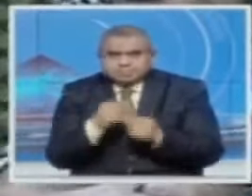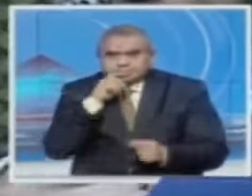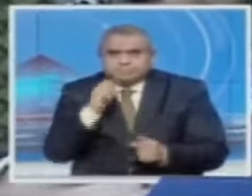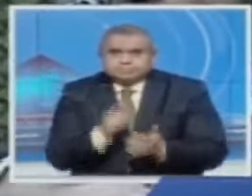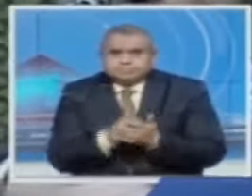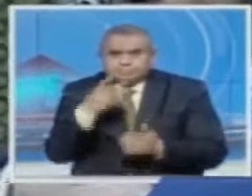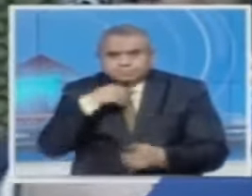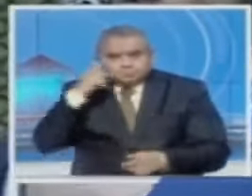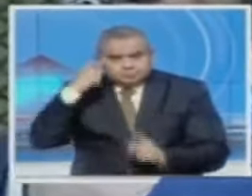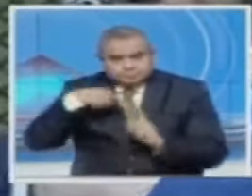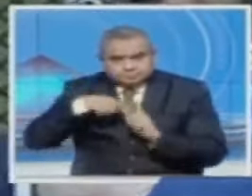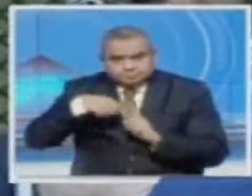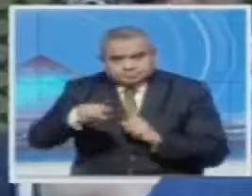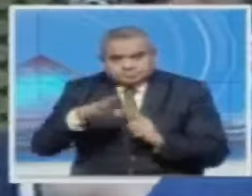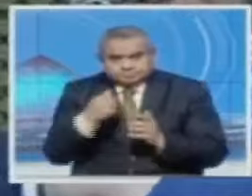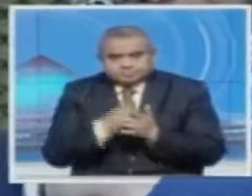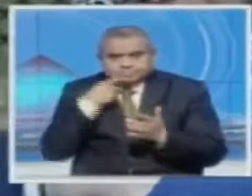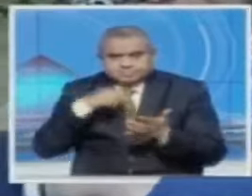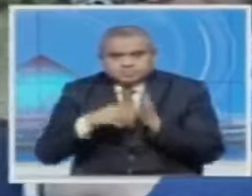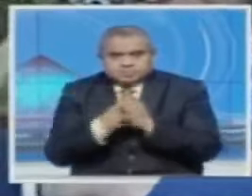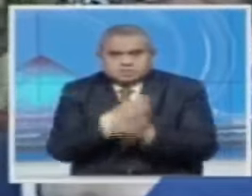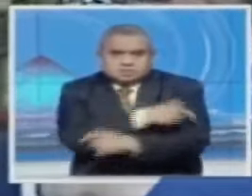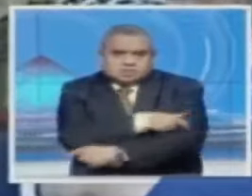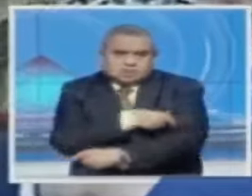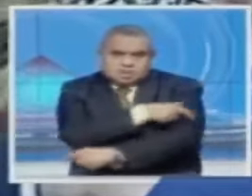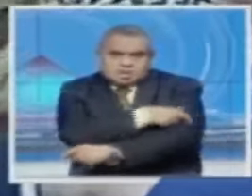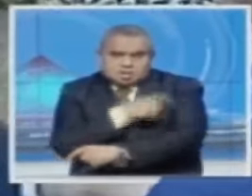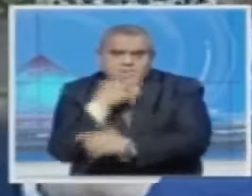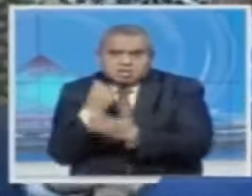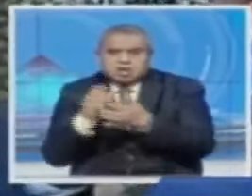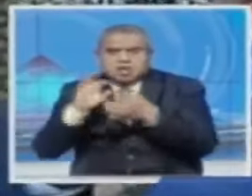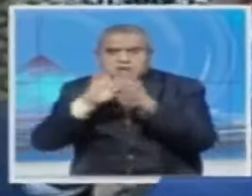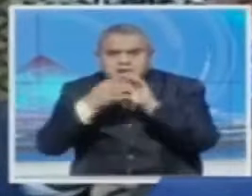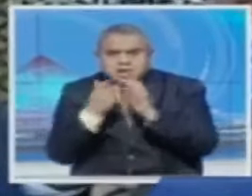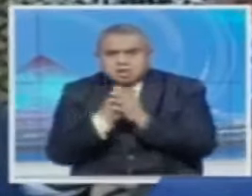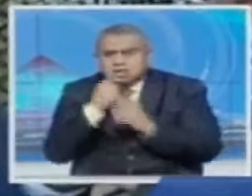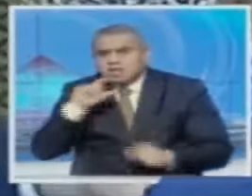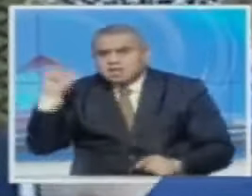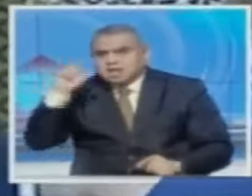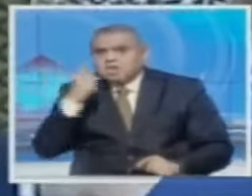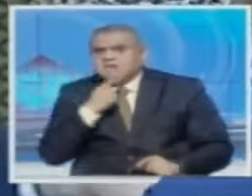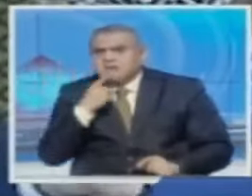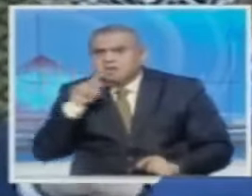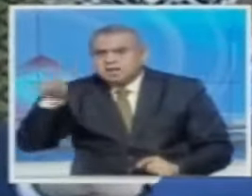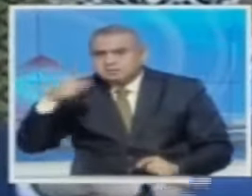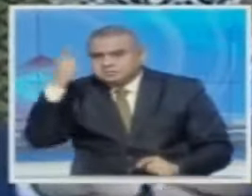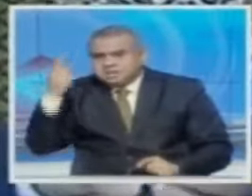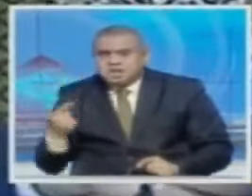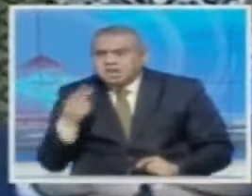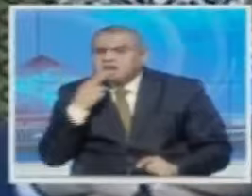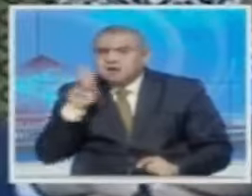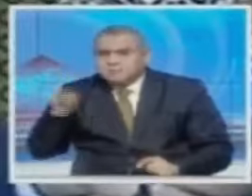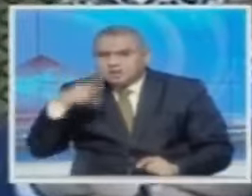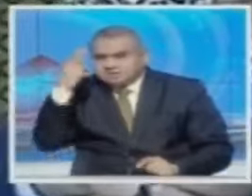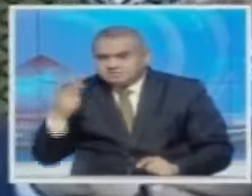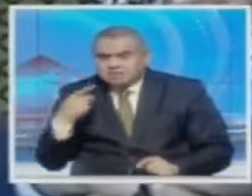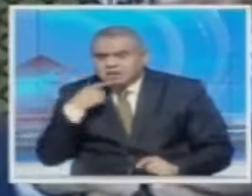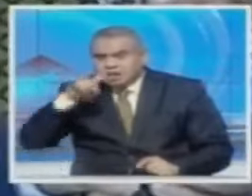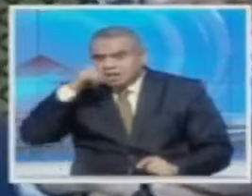من خلال أعضاء الجمعيات الوطنية للهلال الأحمر والصليب الأحمر العربية